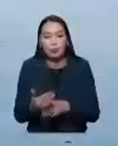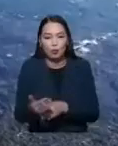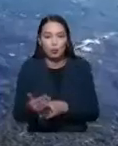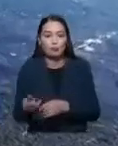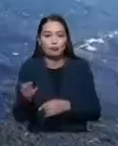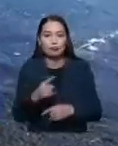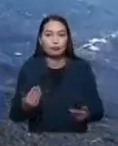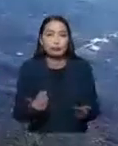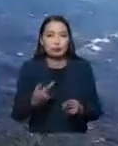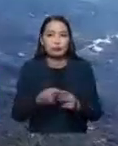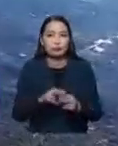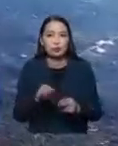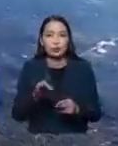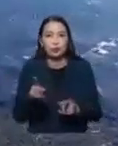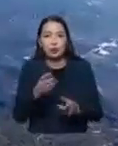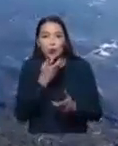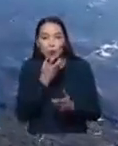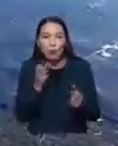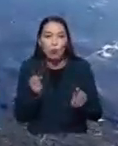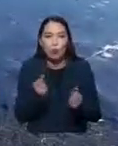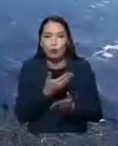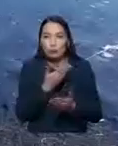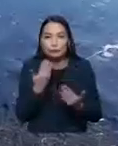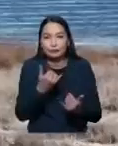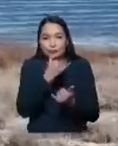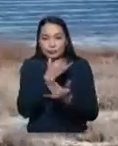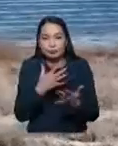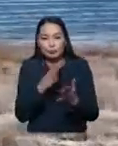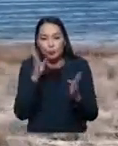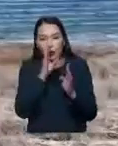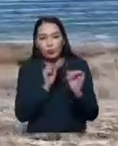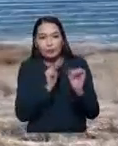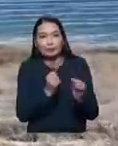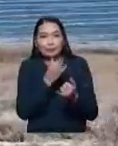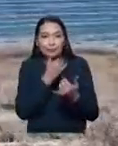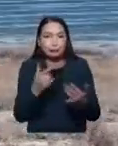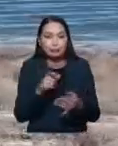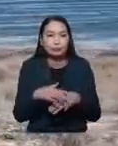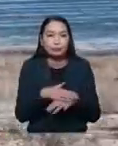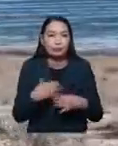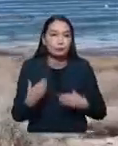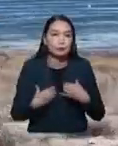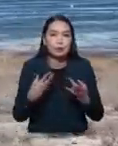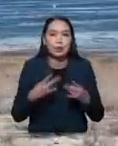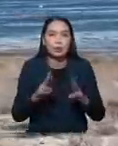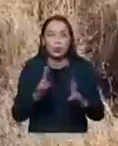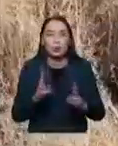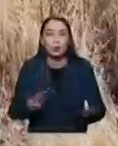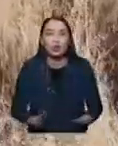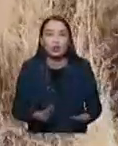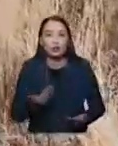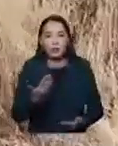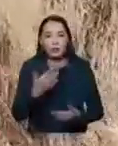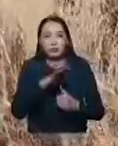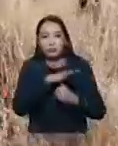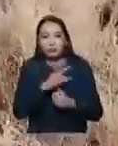поддержания тепла в холода. А значит, не смогли и противостоять вирусу. Эксперты просят не тревожить выживших полетами дронов и походами по побережью.